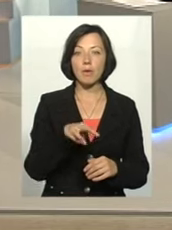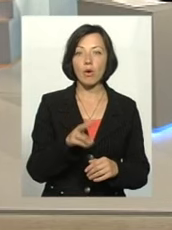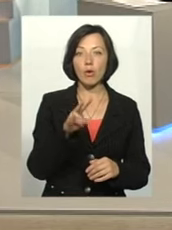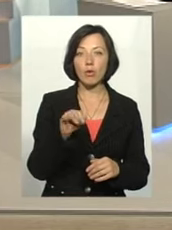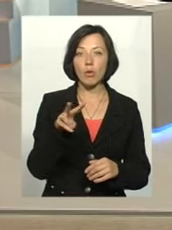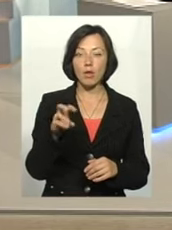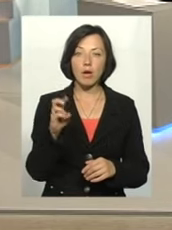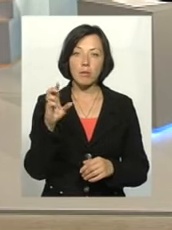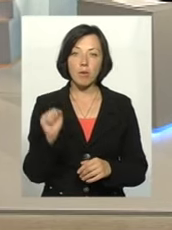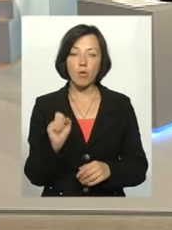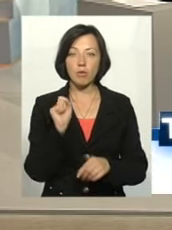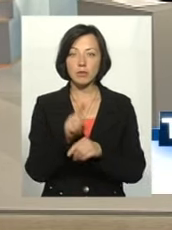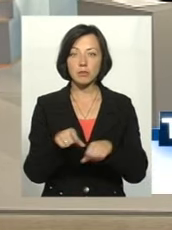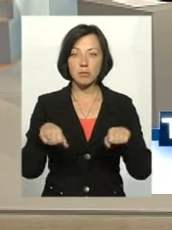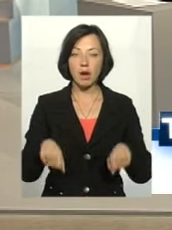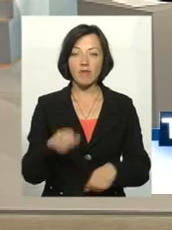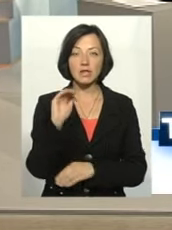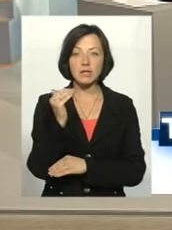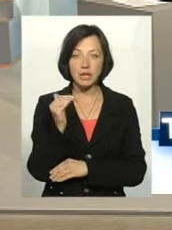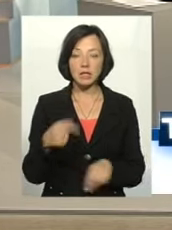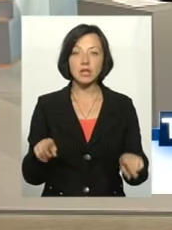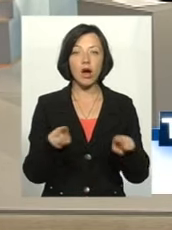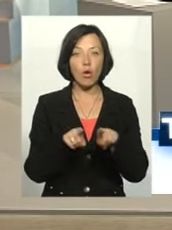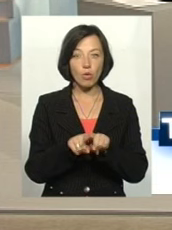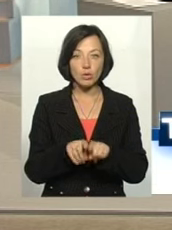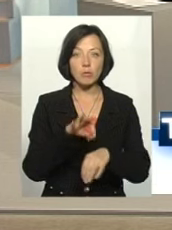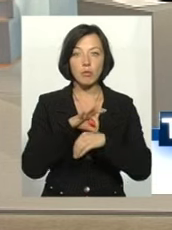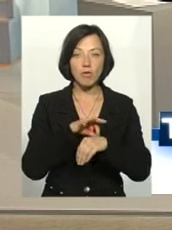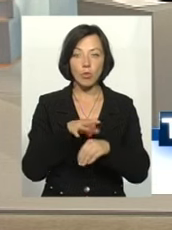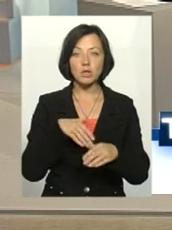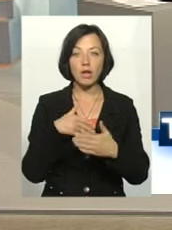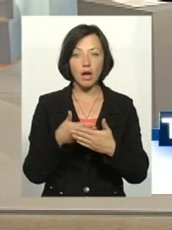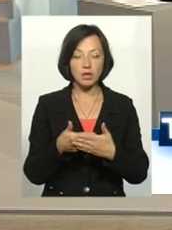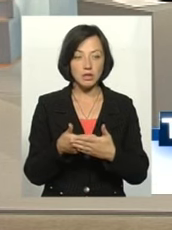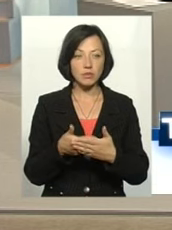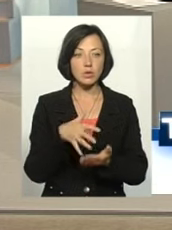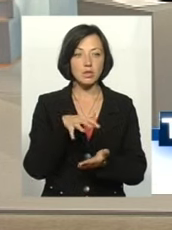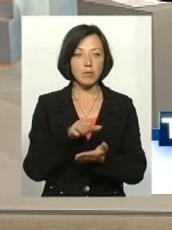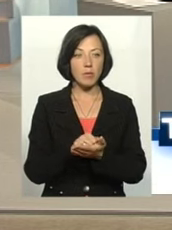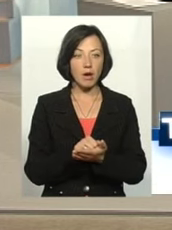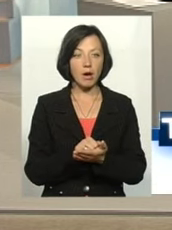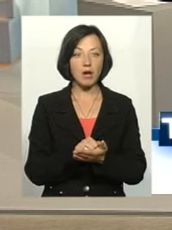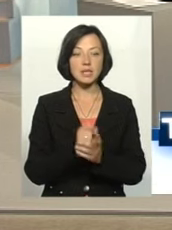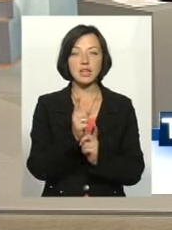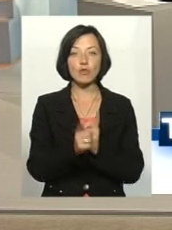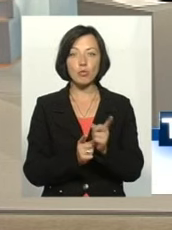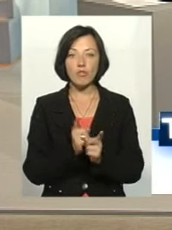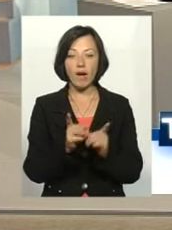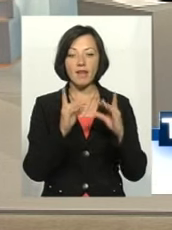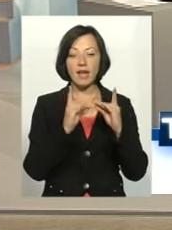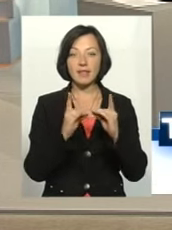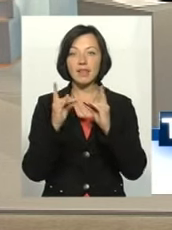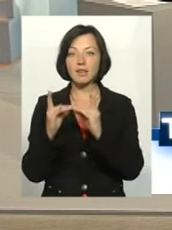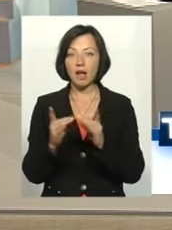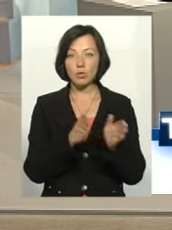це уповноважений прав дитини, який також проводить активно і займає активну позицію з реформування інтернатних